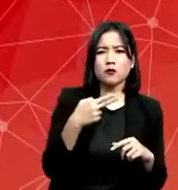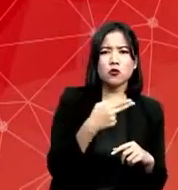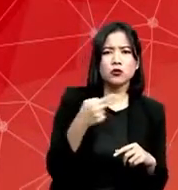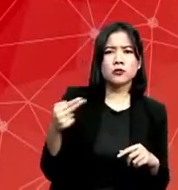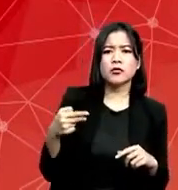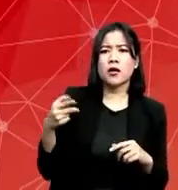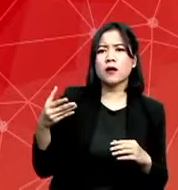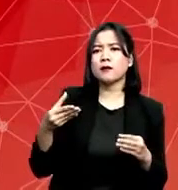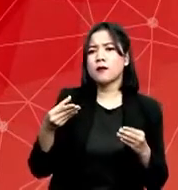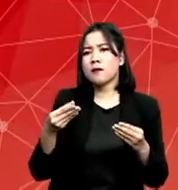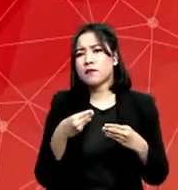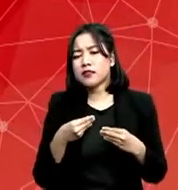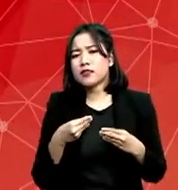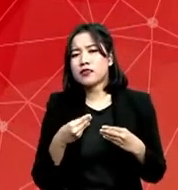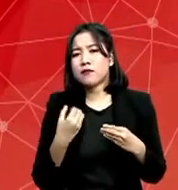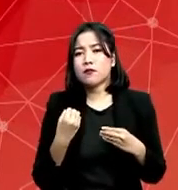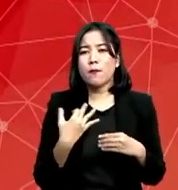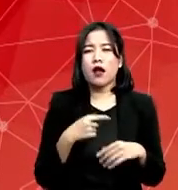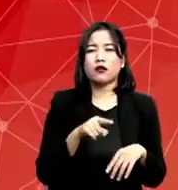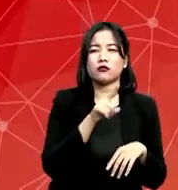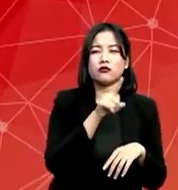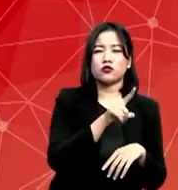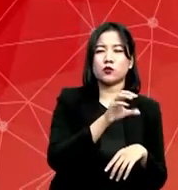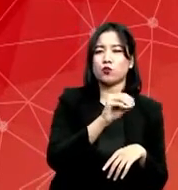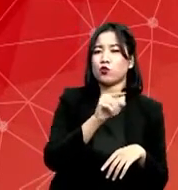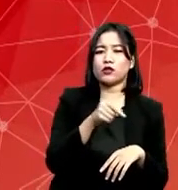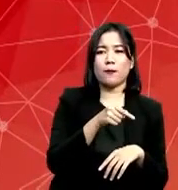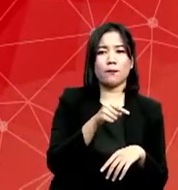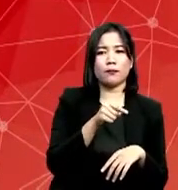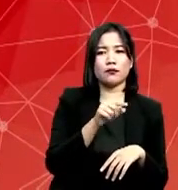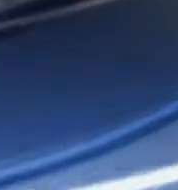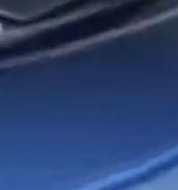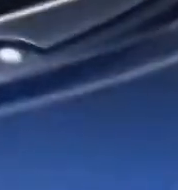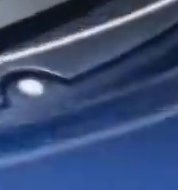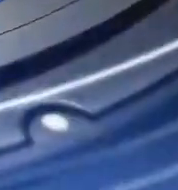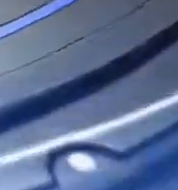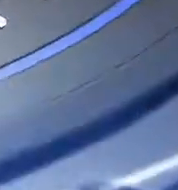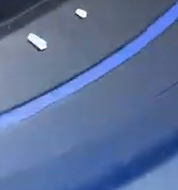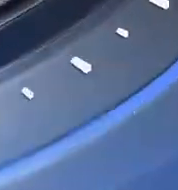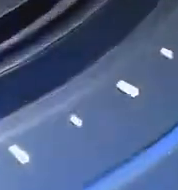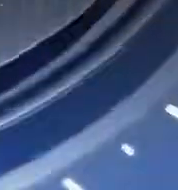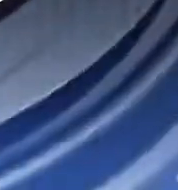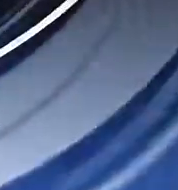akan mendapatkan kurang lebih ya antara 10 sampai 20% jumlah penduduk.